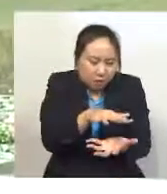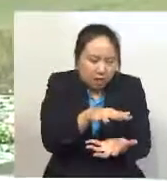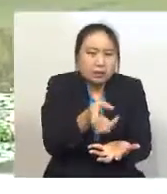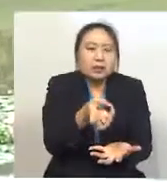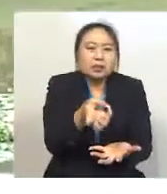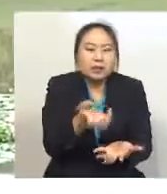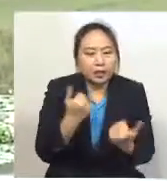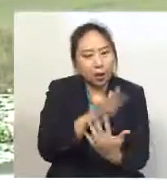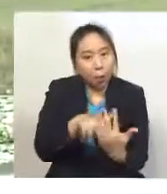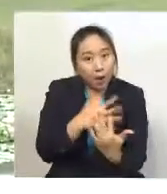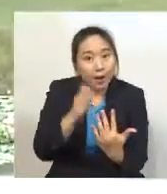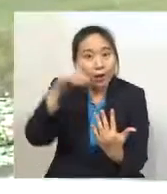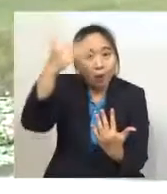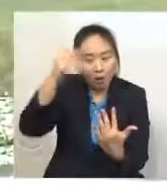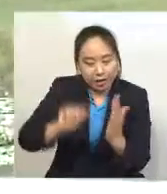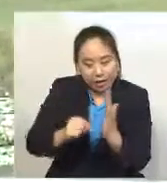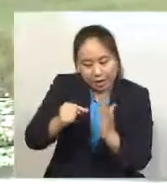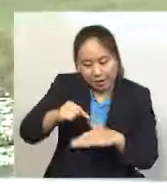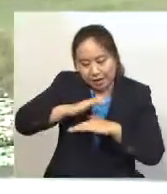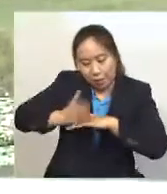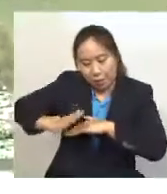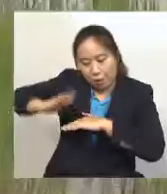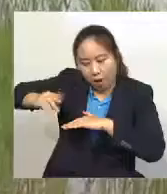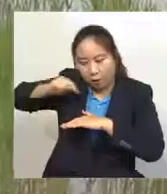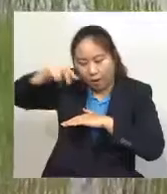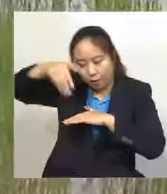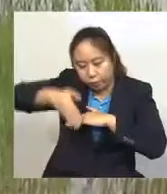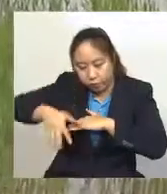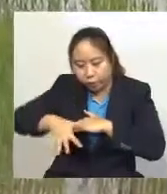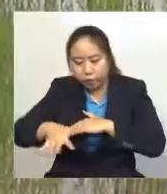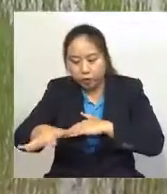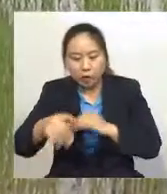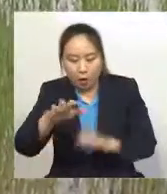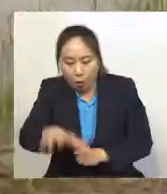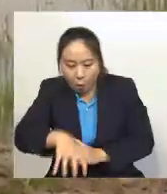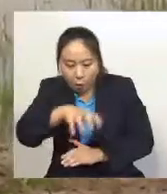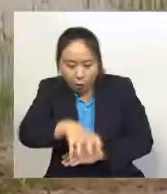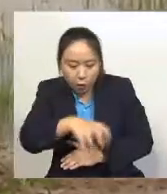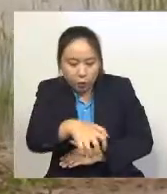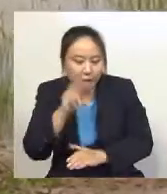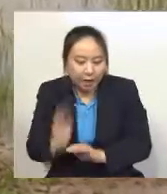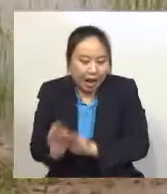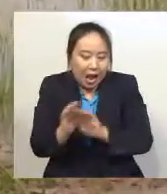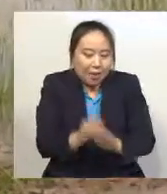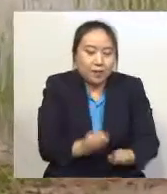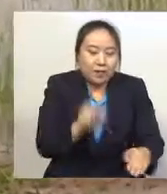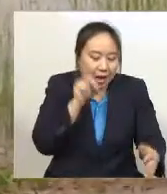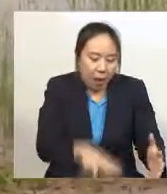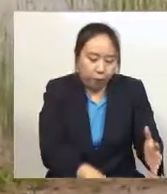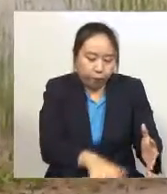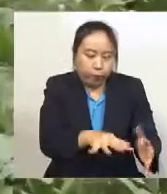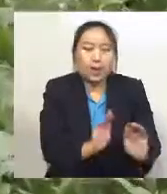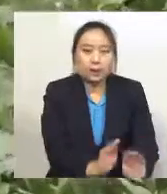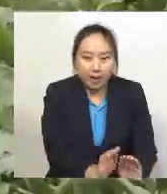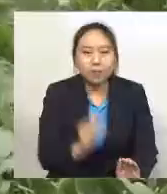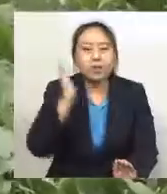าแหล่งน้ำตั้งแต่ต้นน้ำไปจนถึงปลายน้ำด้วยการขุดลอกให้มีการกักเก็บน้ำได้มากยิ่งขึ้นให้ราษฎรมีน้ำไว้ใช้ใน